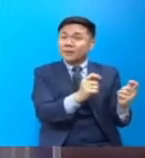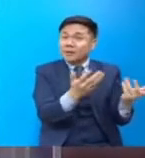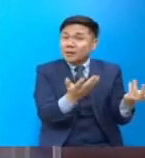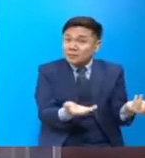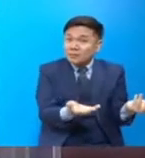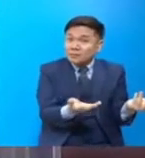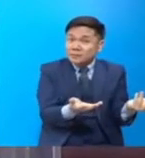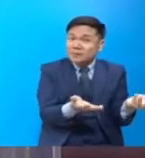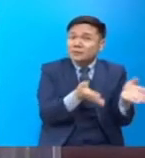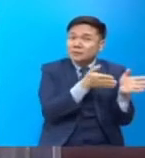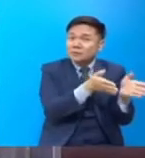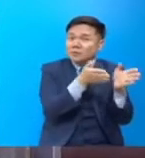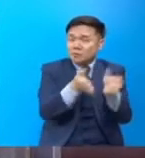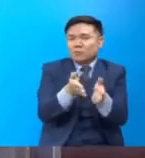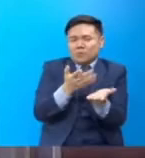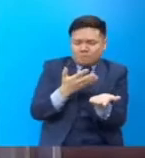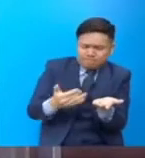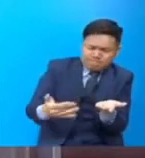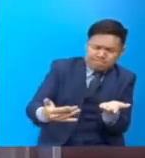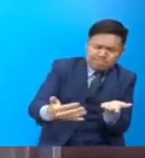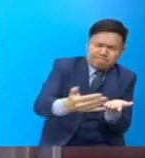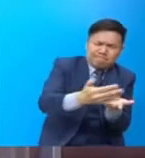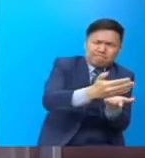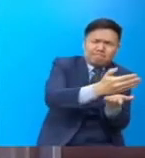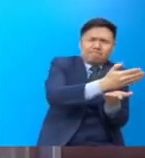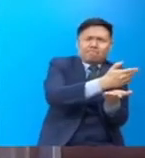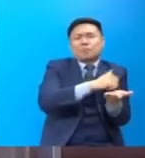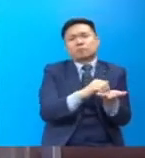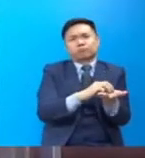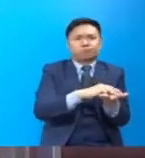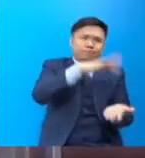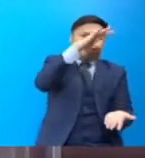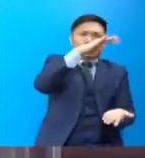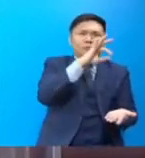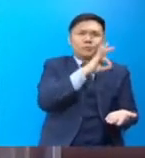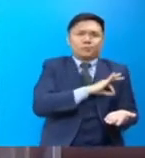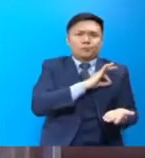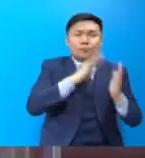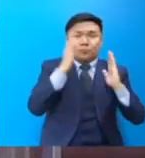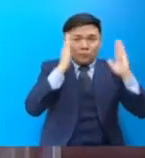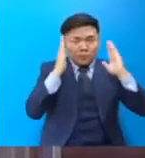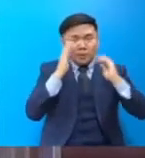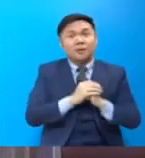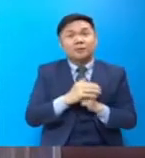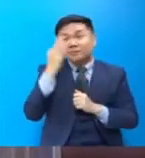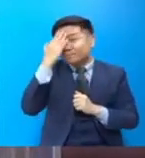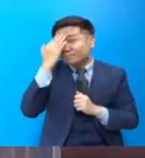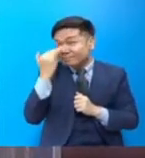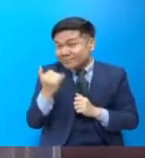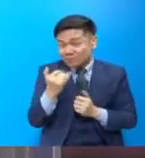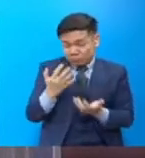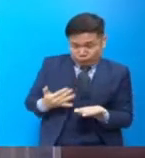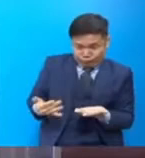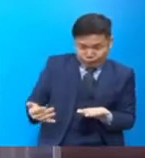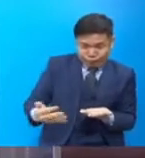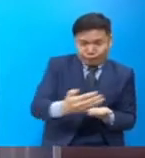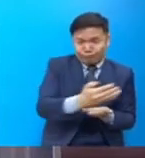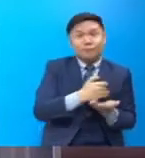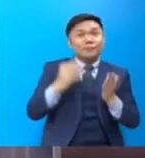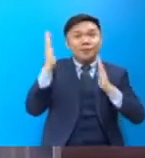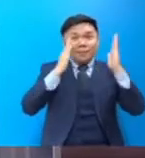untuk mendapatkan hasil yang terbaik terbanyak kepada negara karena kita sudah maklum selepas pada hasil